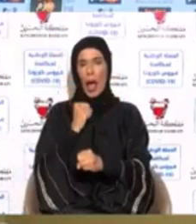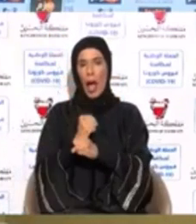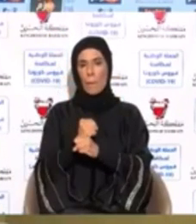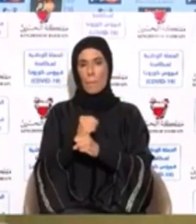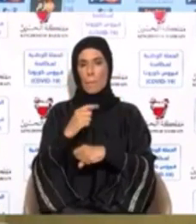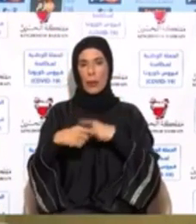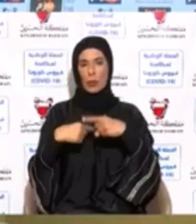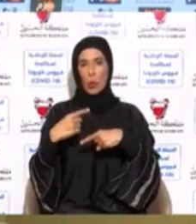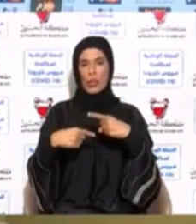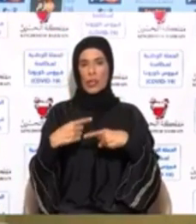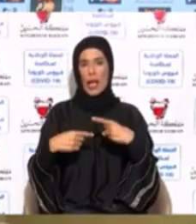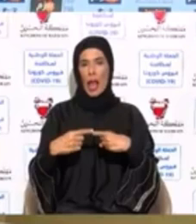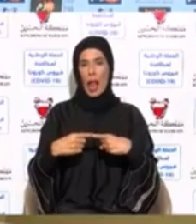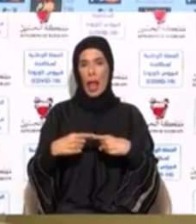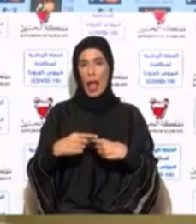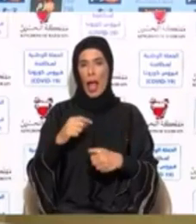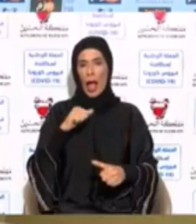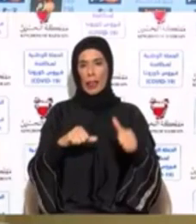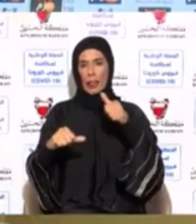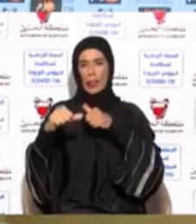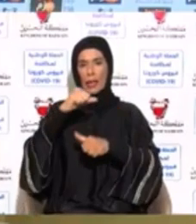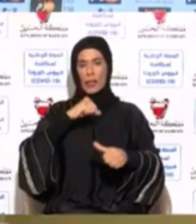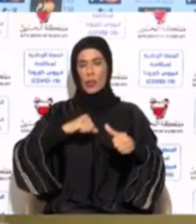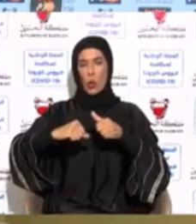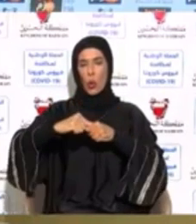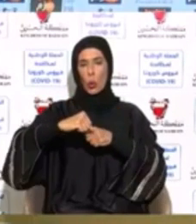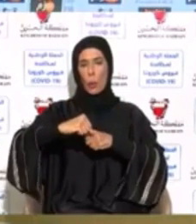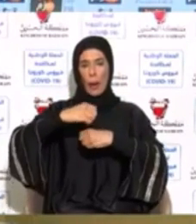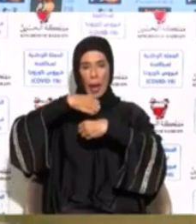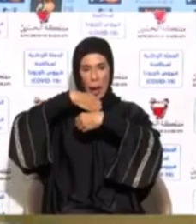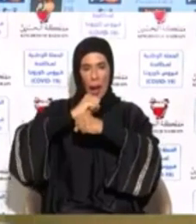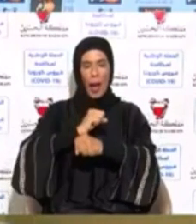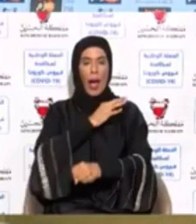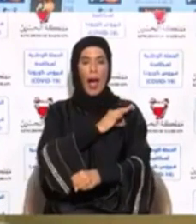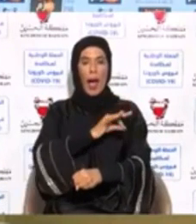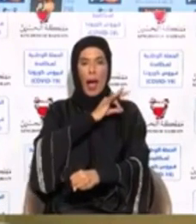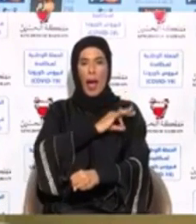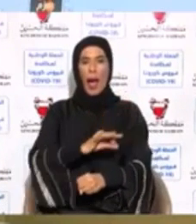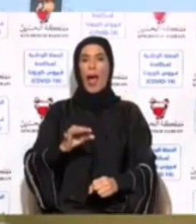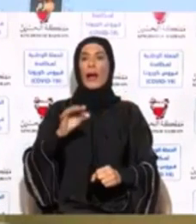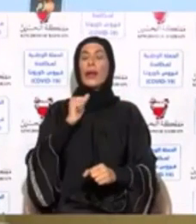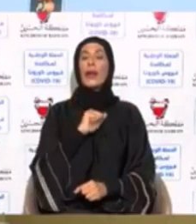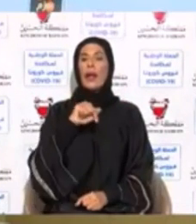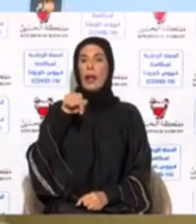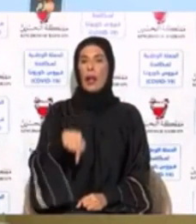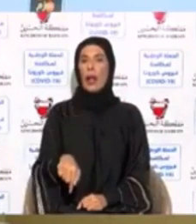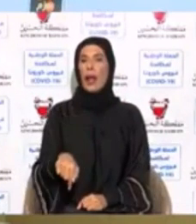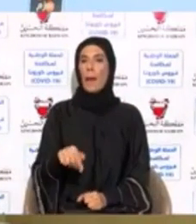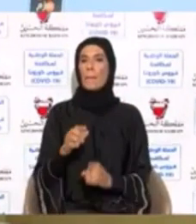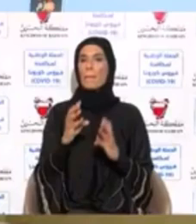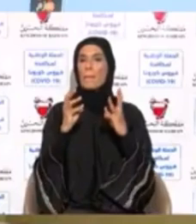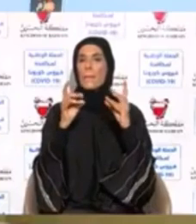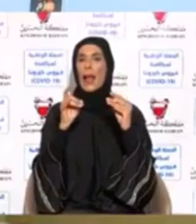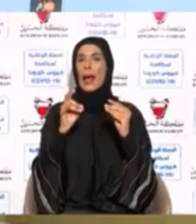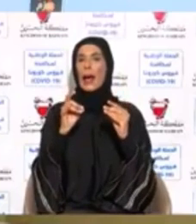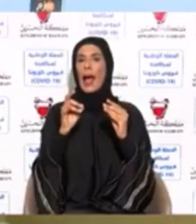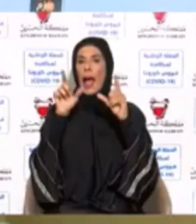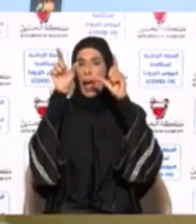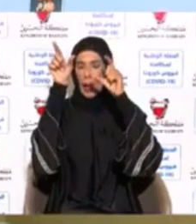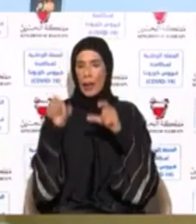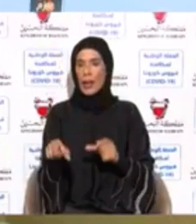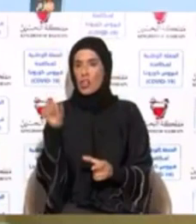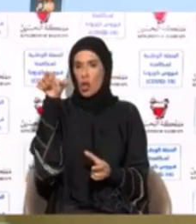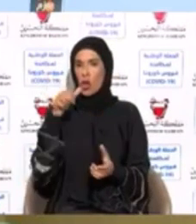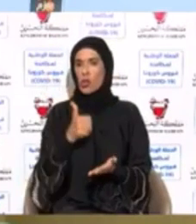على هذه التجربة. منذ أن فتحنا هذا الباب بلغ عدد المتطوعين أكثر من 3000